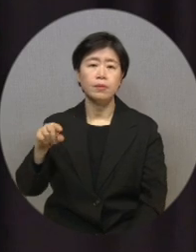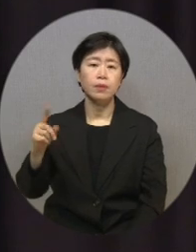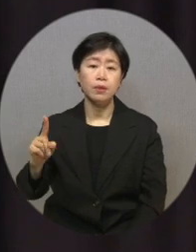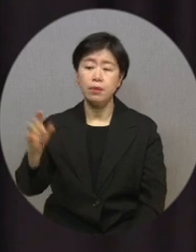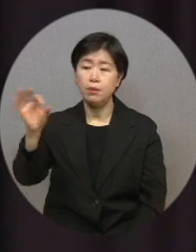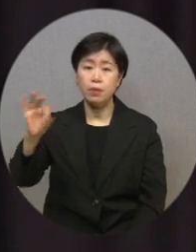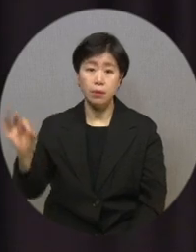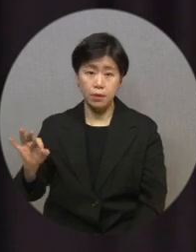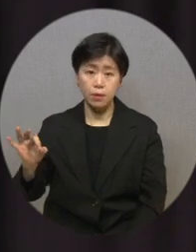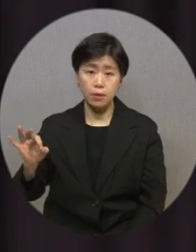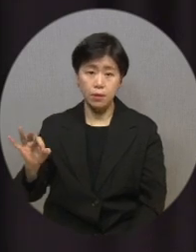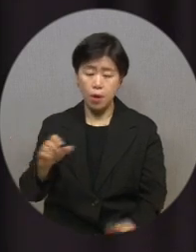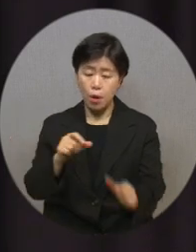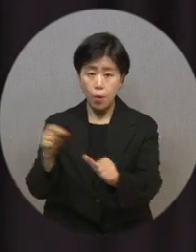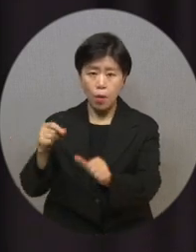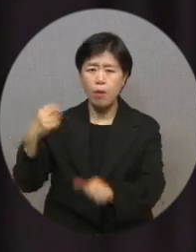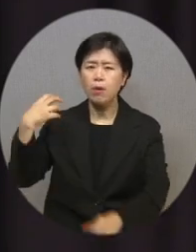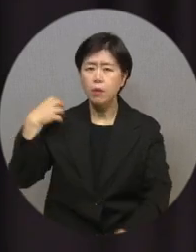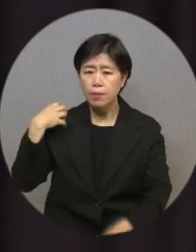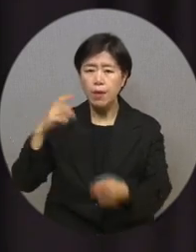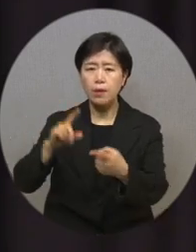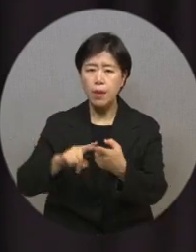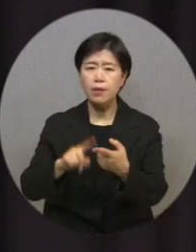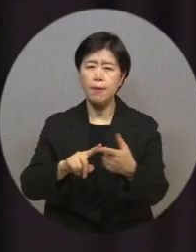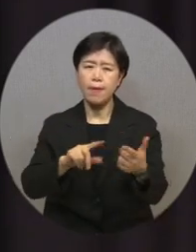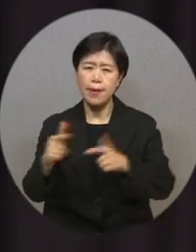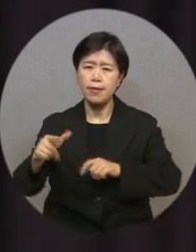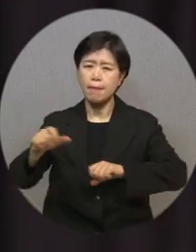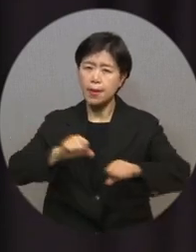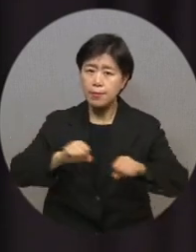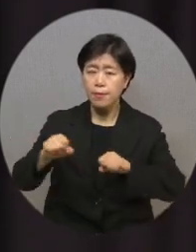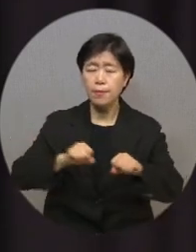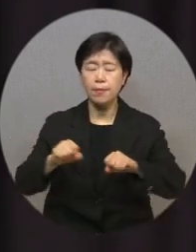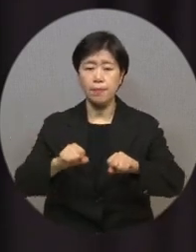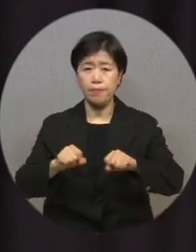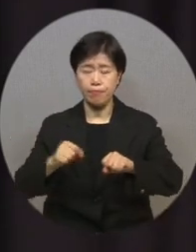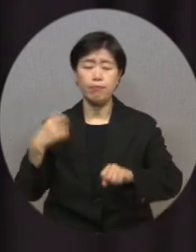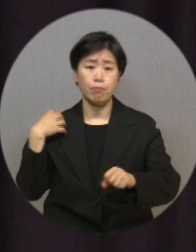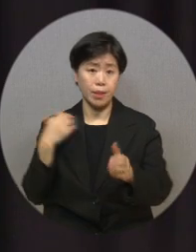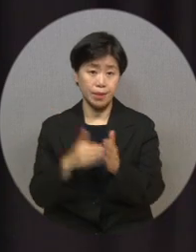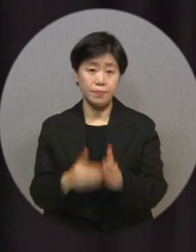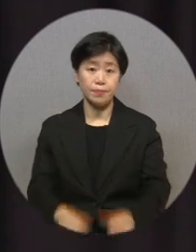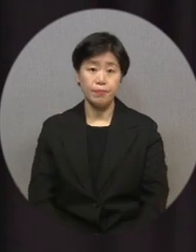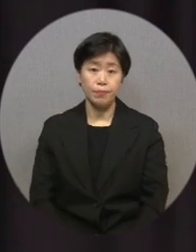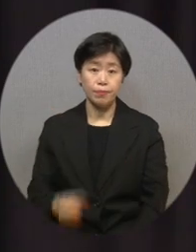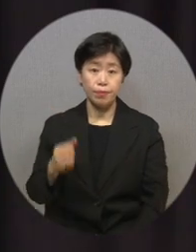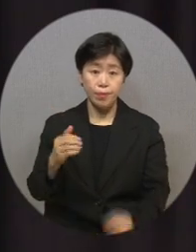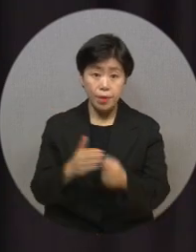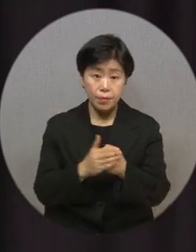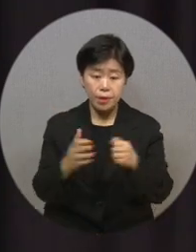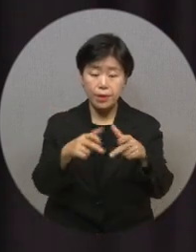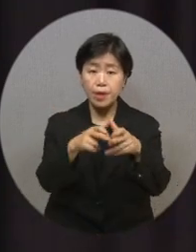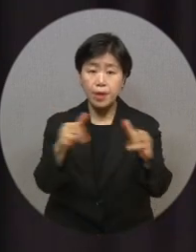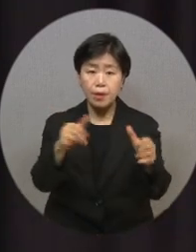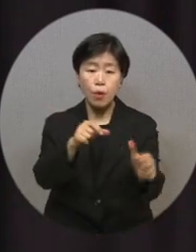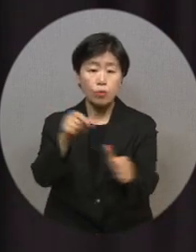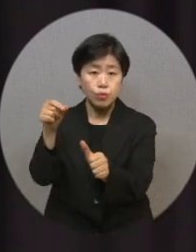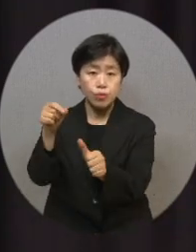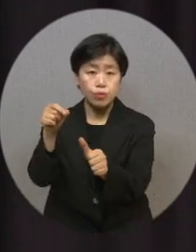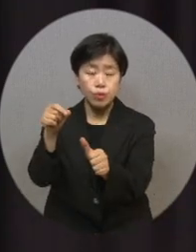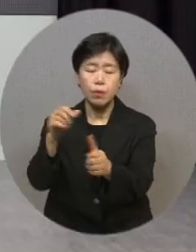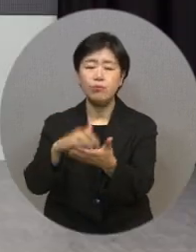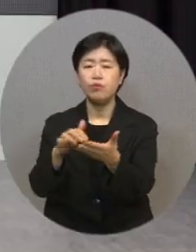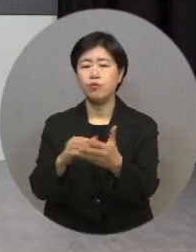지속적으로 확대 발전 시켰고요 거기에 따르는 장애 고용도 대폭적으로 증가한 상태라고 말씀드릴